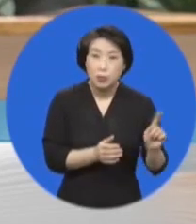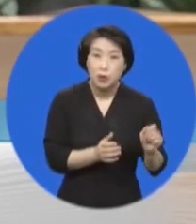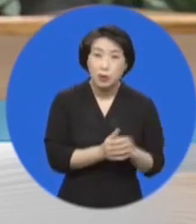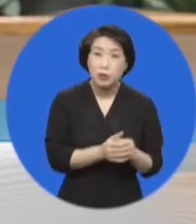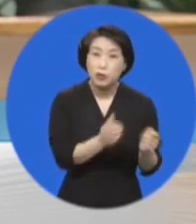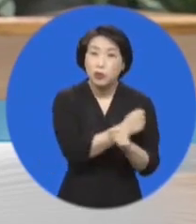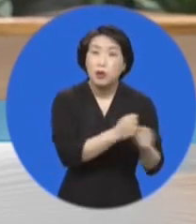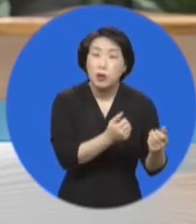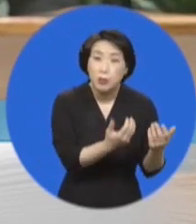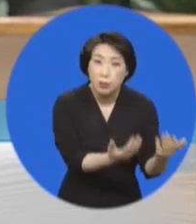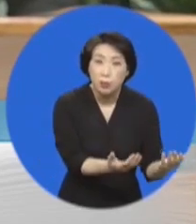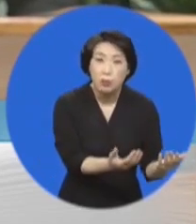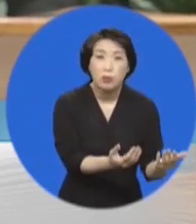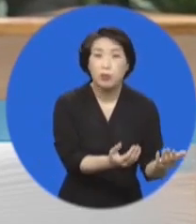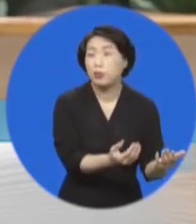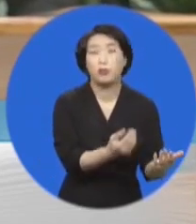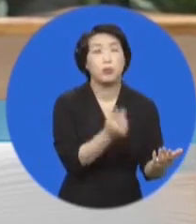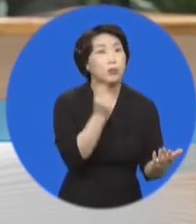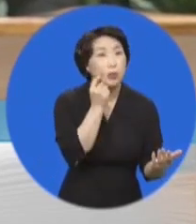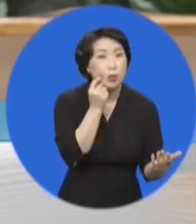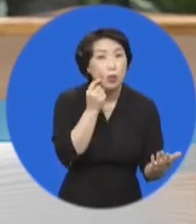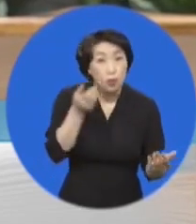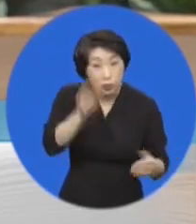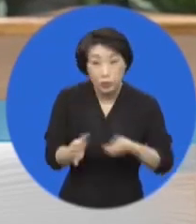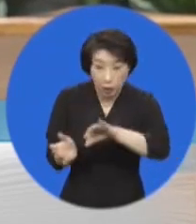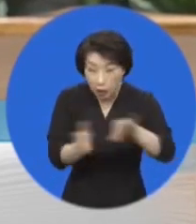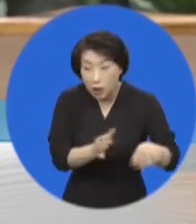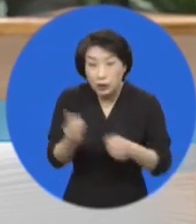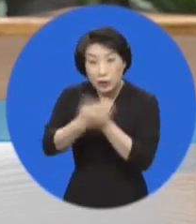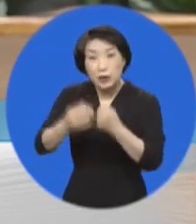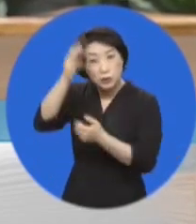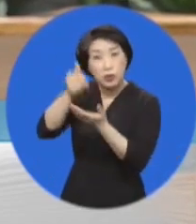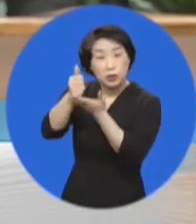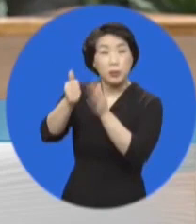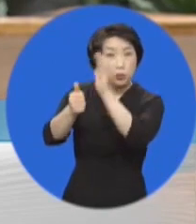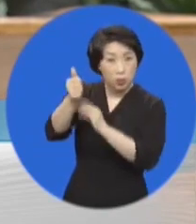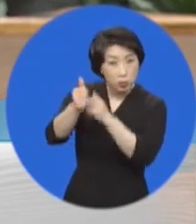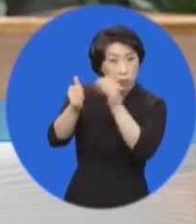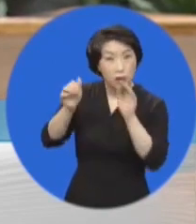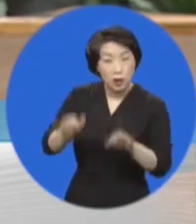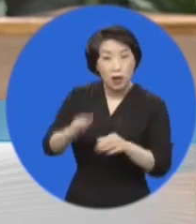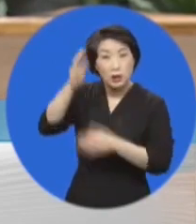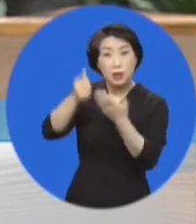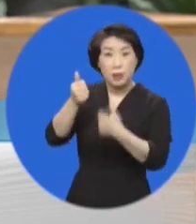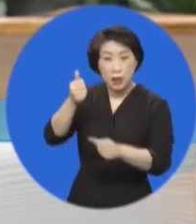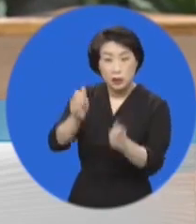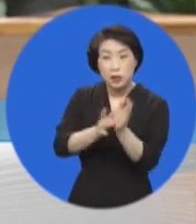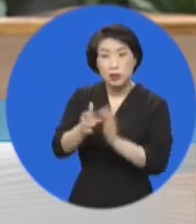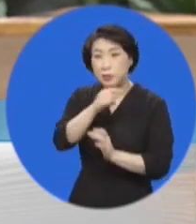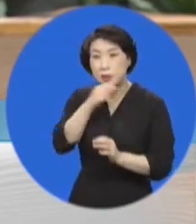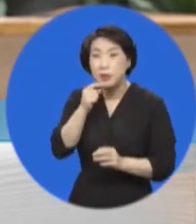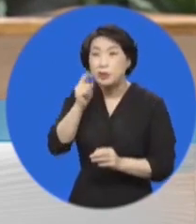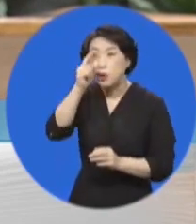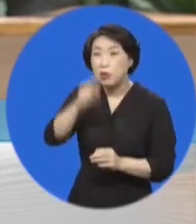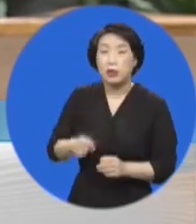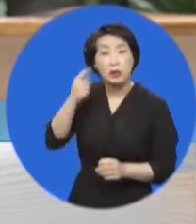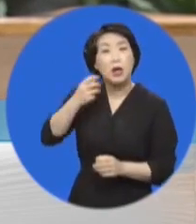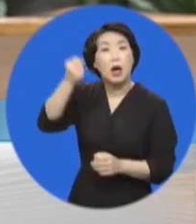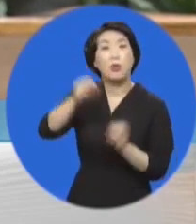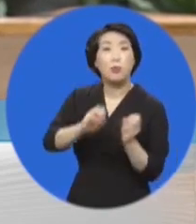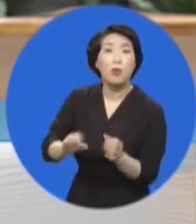하물며 은혜의 성령을 욕되게 하고 하나님의 아들의 피를 부정하게